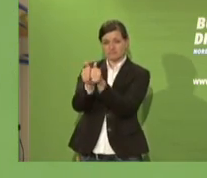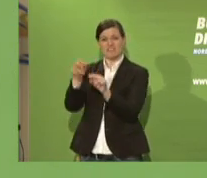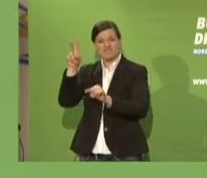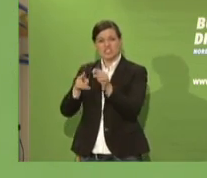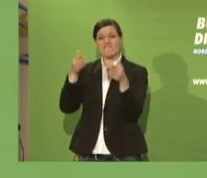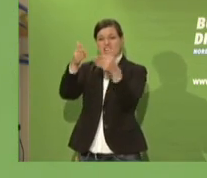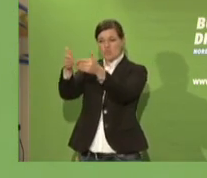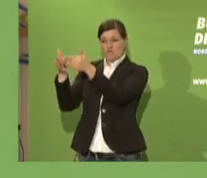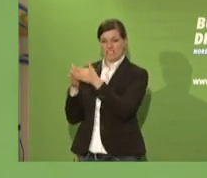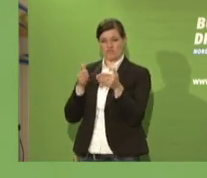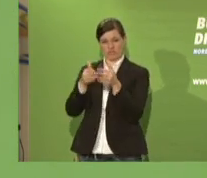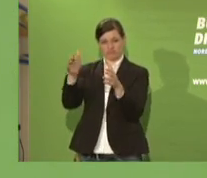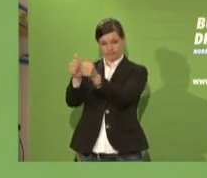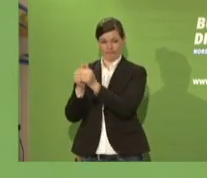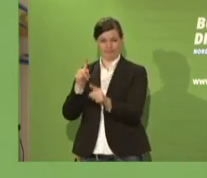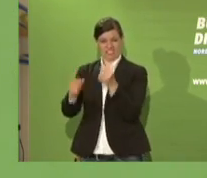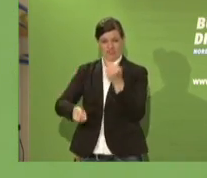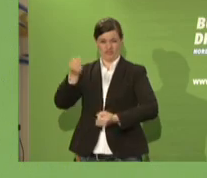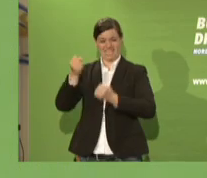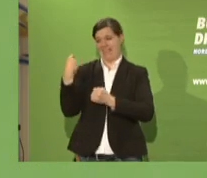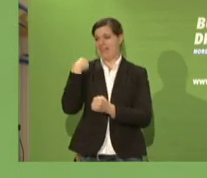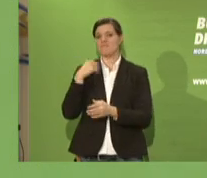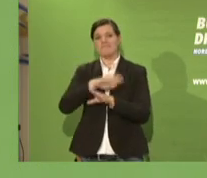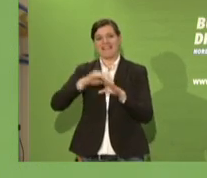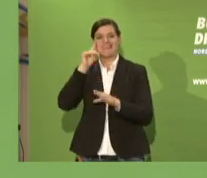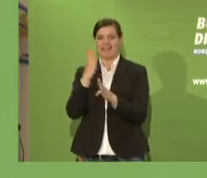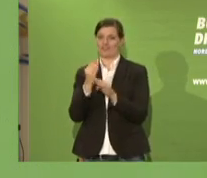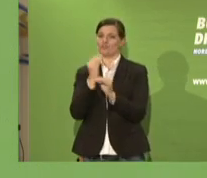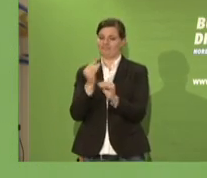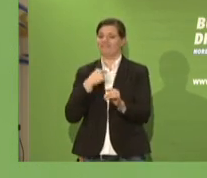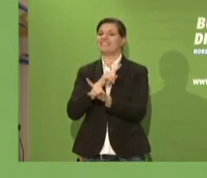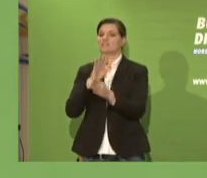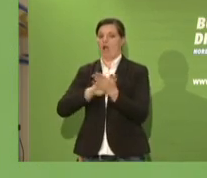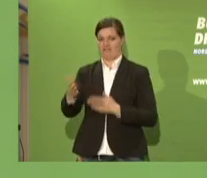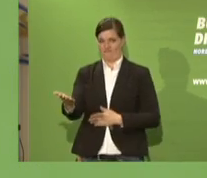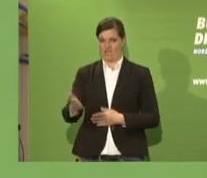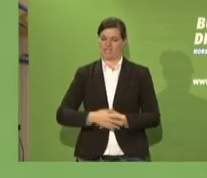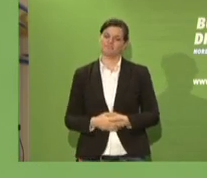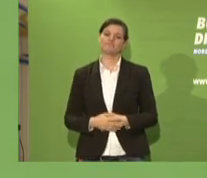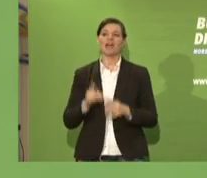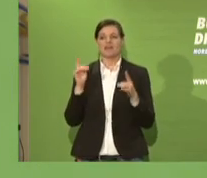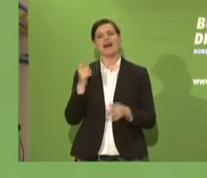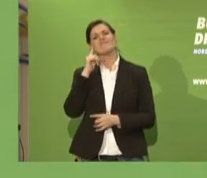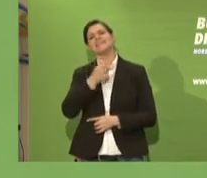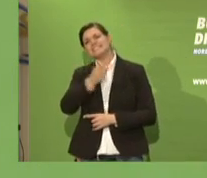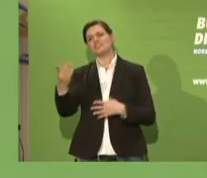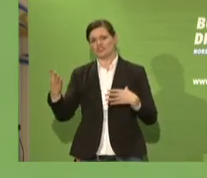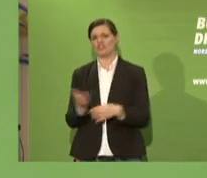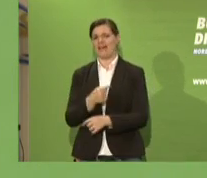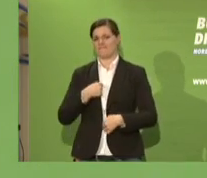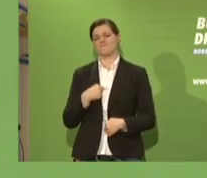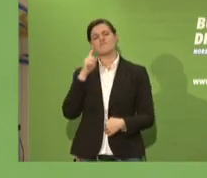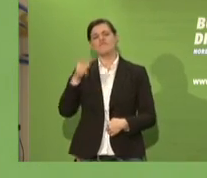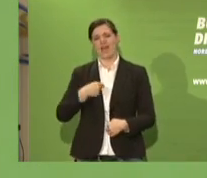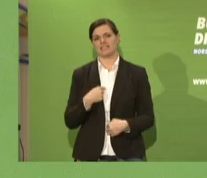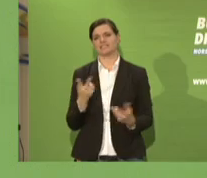der Landrat sagte es gerade, ist nicht immer einfach. Aber ich bin mir sicher, ihr werdet das schaffen. Und ich sage euch, es